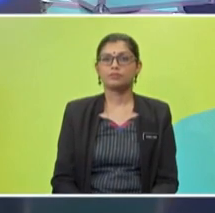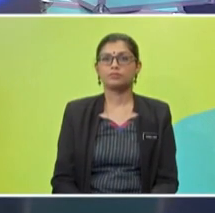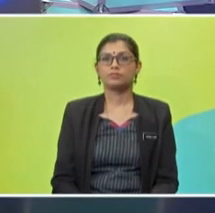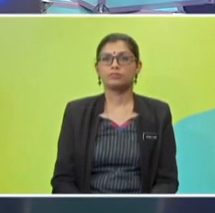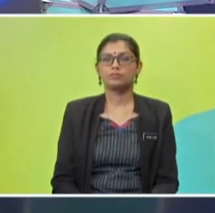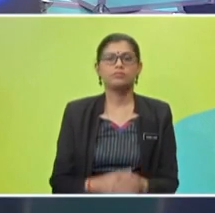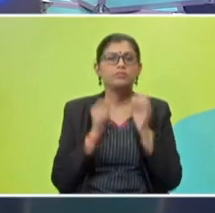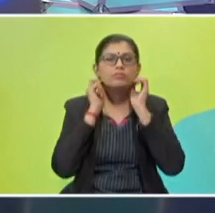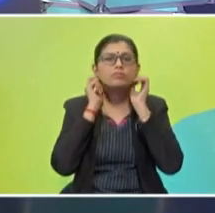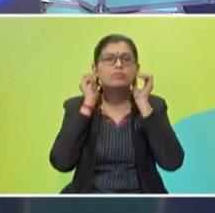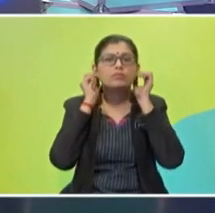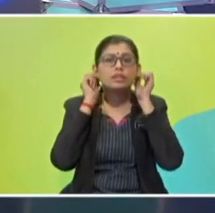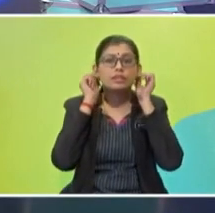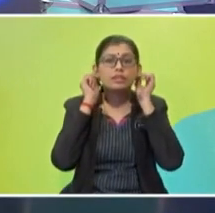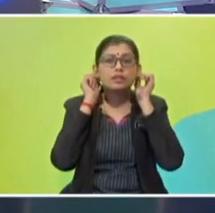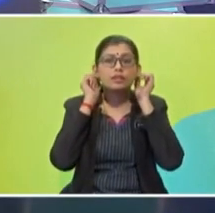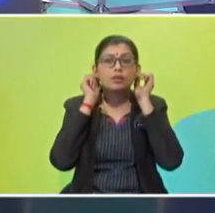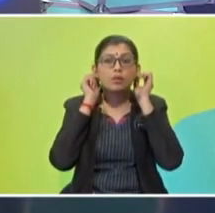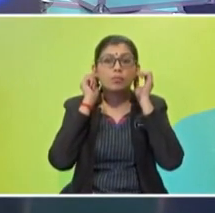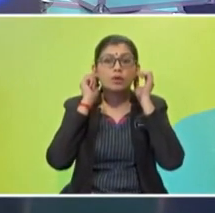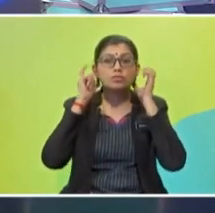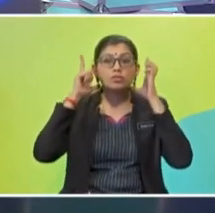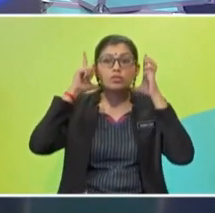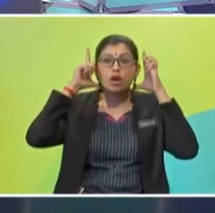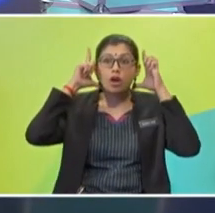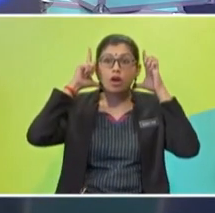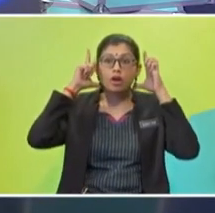inget-inget panjang